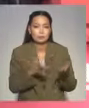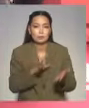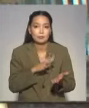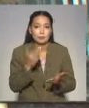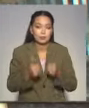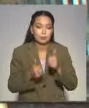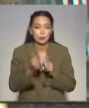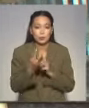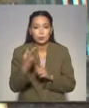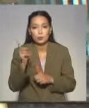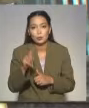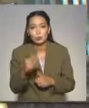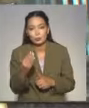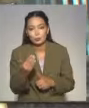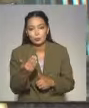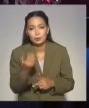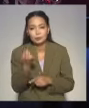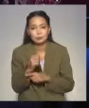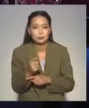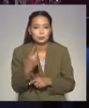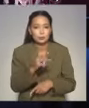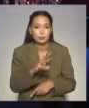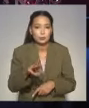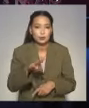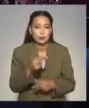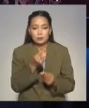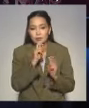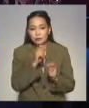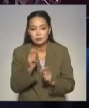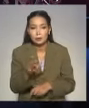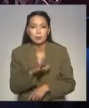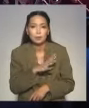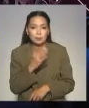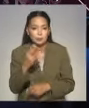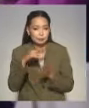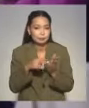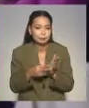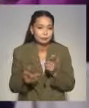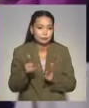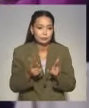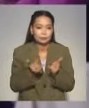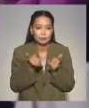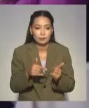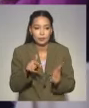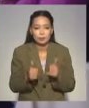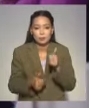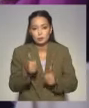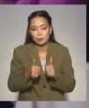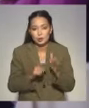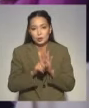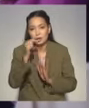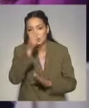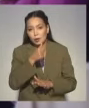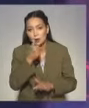номинация бойынша анықталған жеңімпаздарға 1 миллион теңге көлемінде сыйақы табысталды. Ұйымдастырушылардың айтуынша, биылғы байқау жылдағыдан